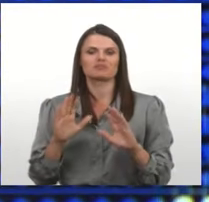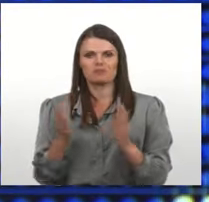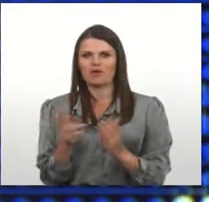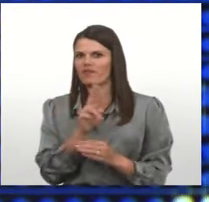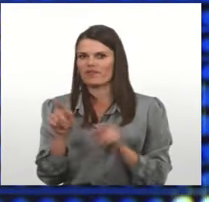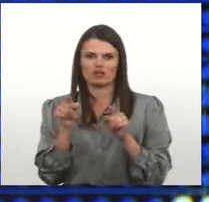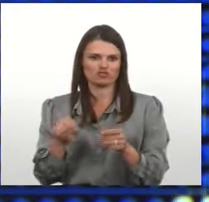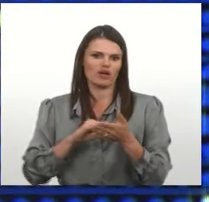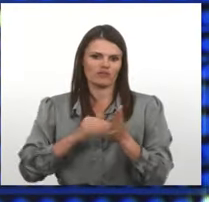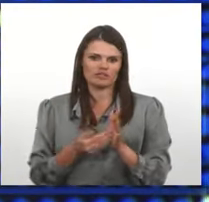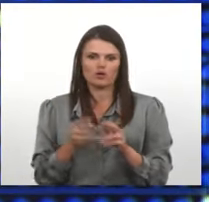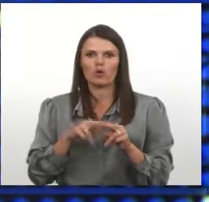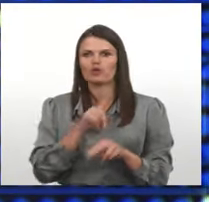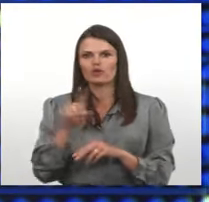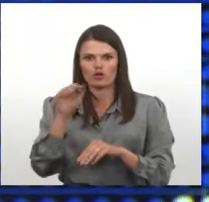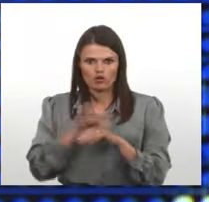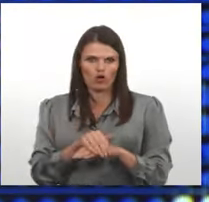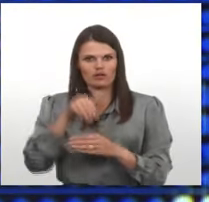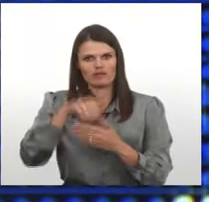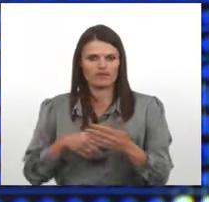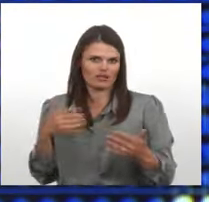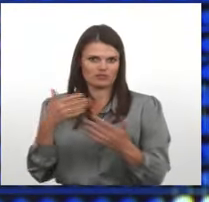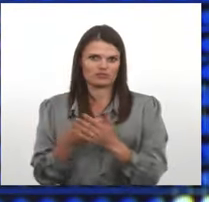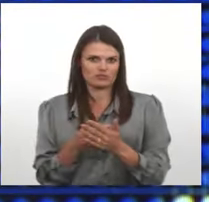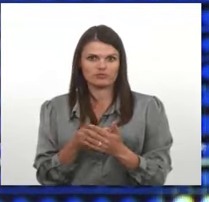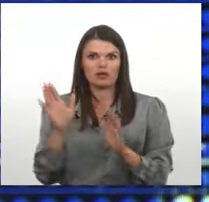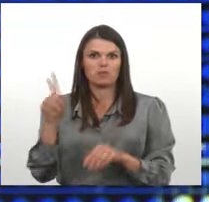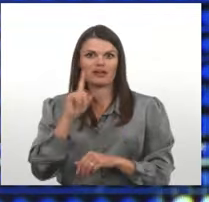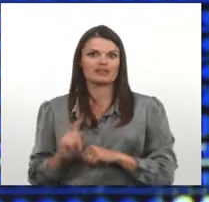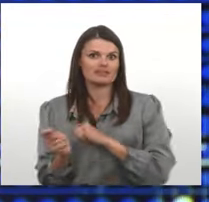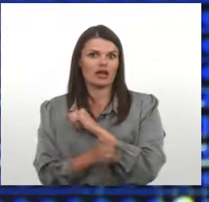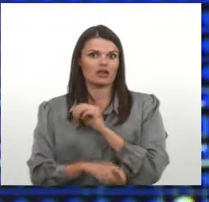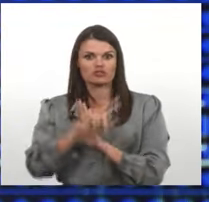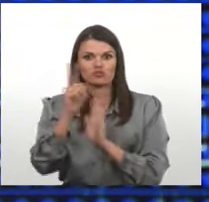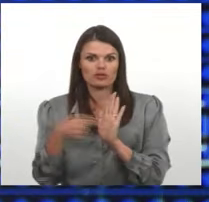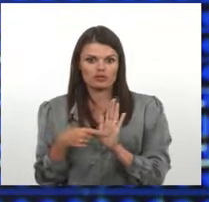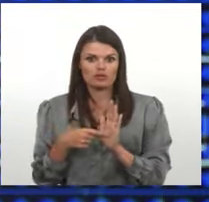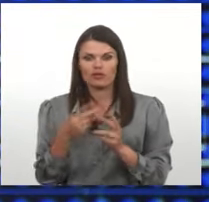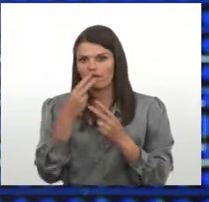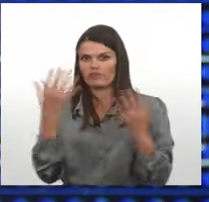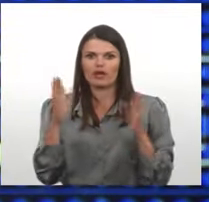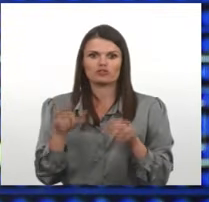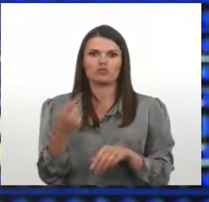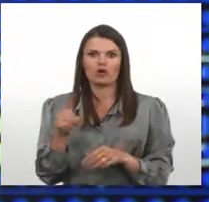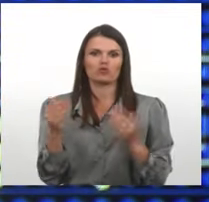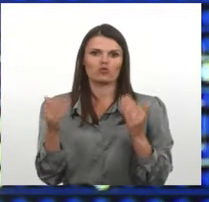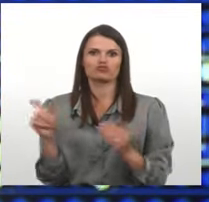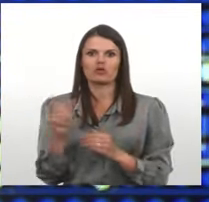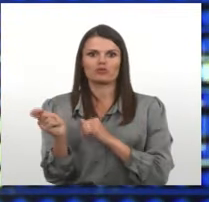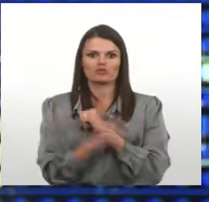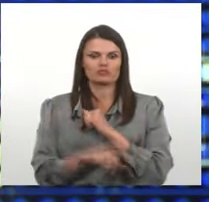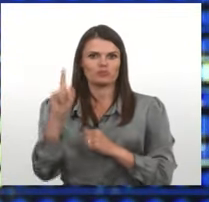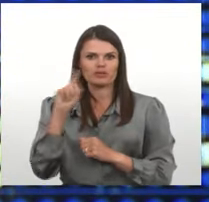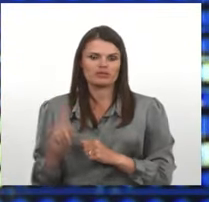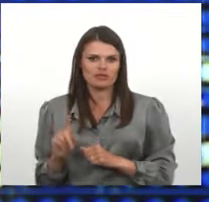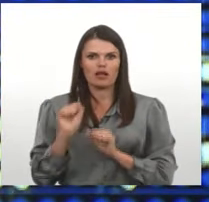šādā situācijā un ne konkrētajā vēsturiskajā. Un par Izraels sodīšanu vēl bija jautājumi arī? Neredzu, par ko šobrīd sodīt Izraelu.